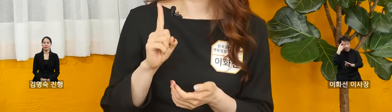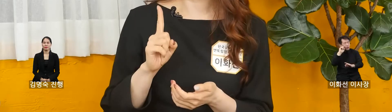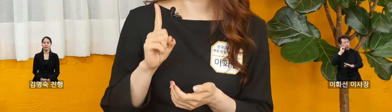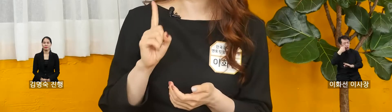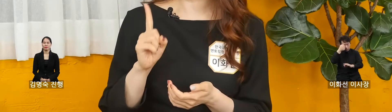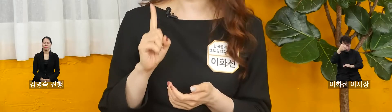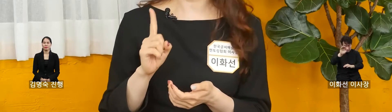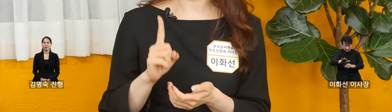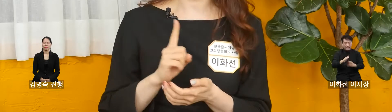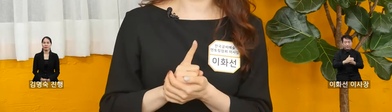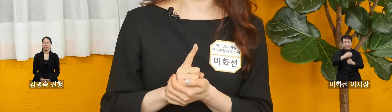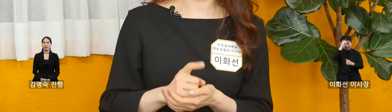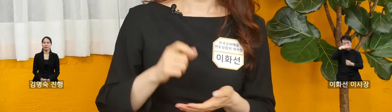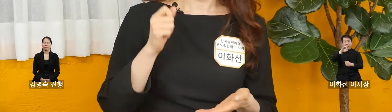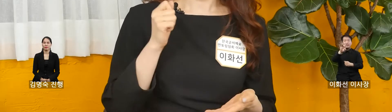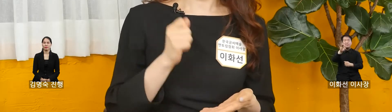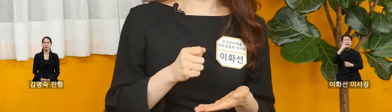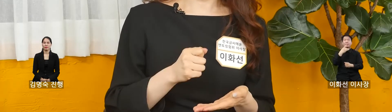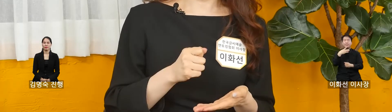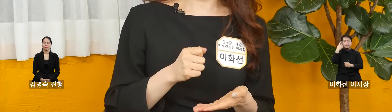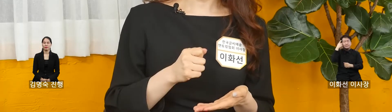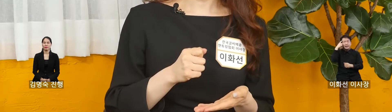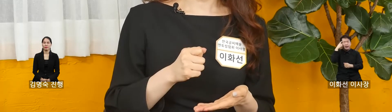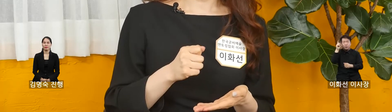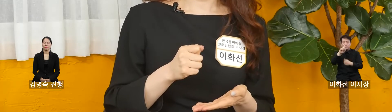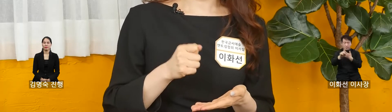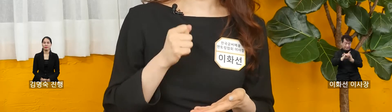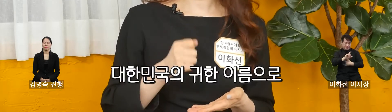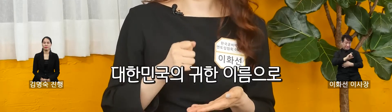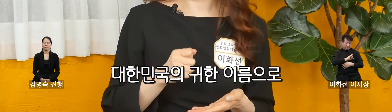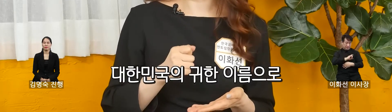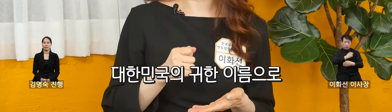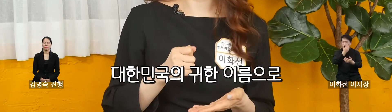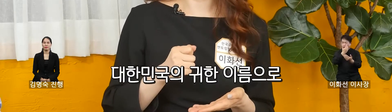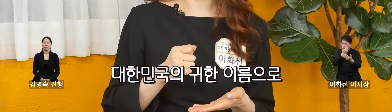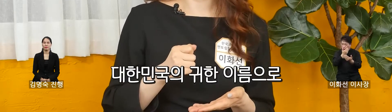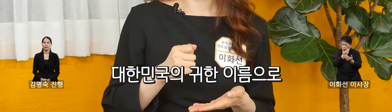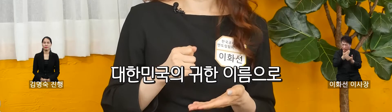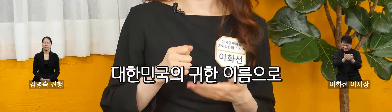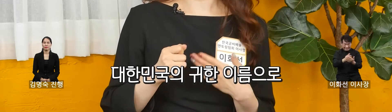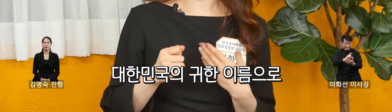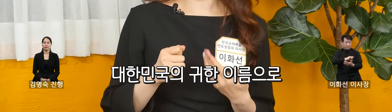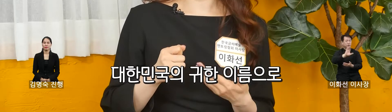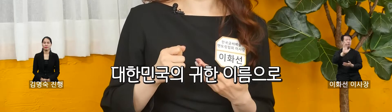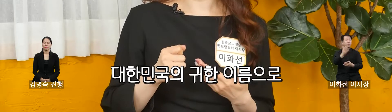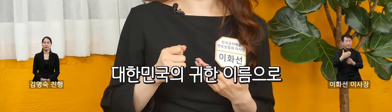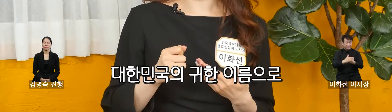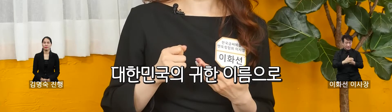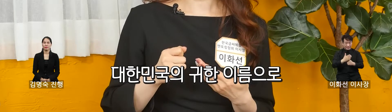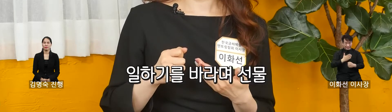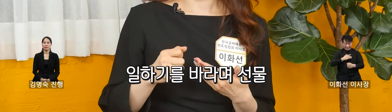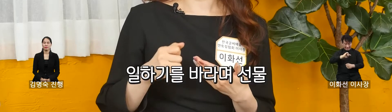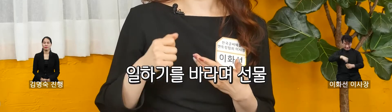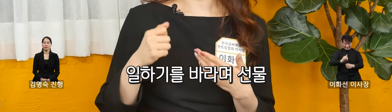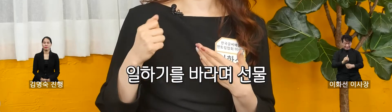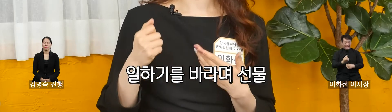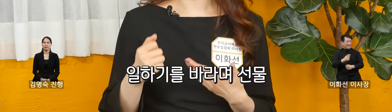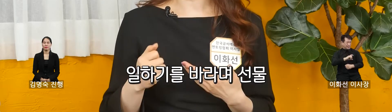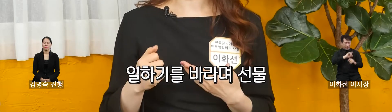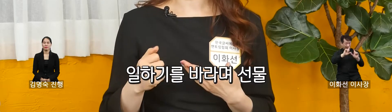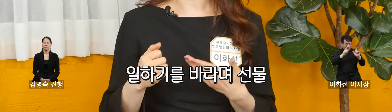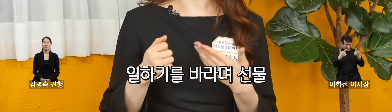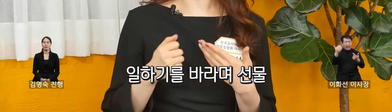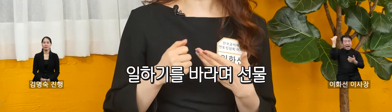하나 그것만 생각했어요. 이 이름이 귀한 이름이 되기를 자신의 이름이 아니라